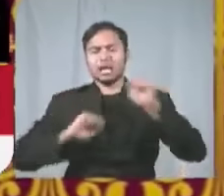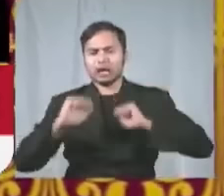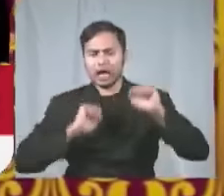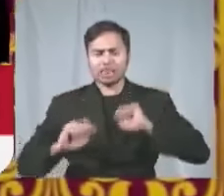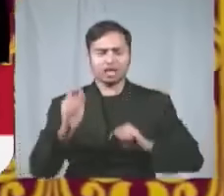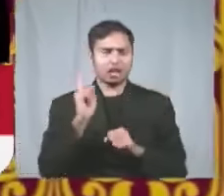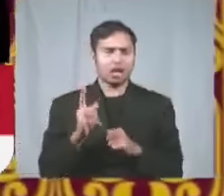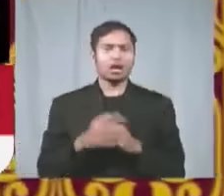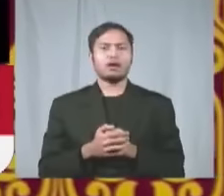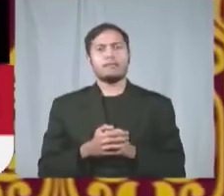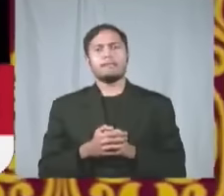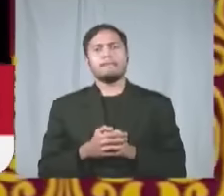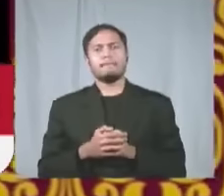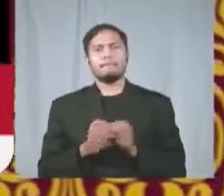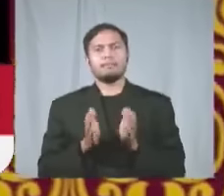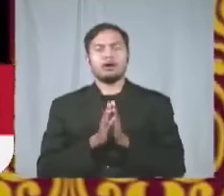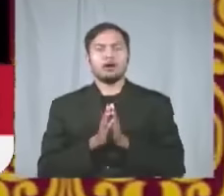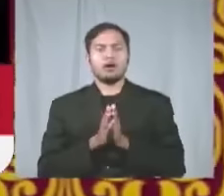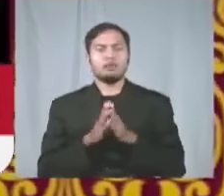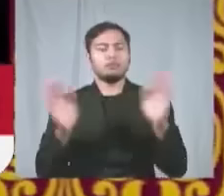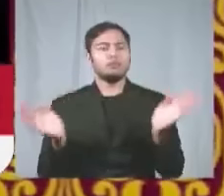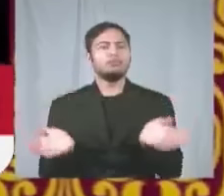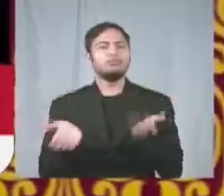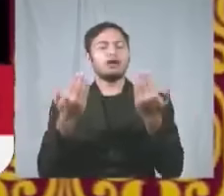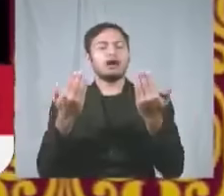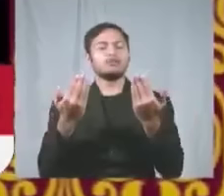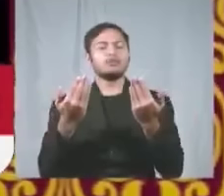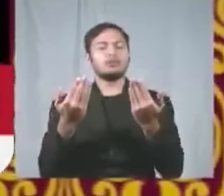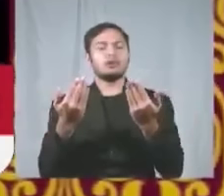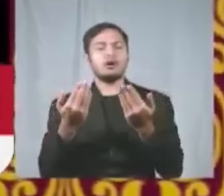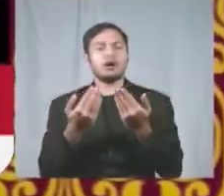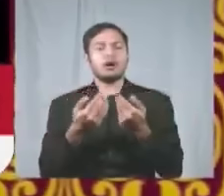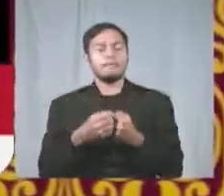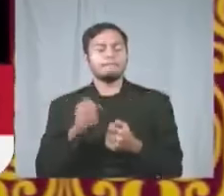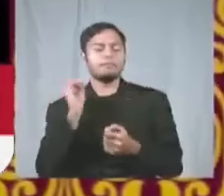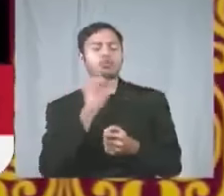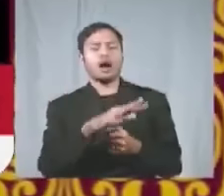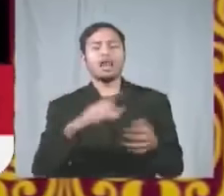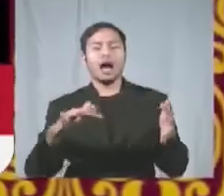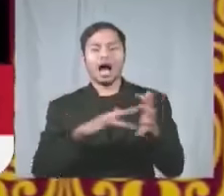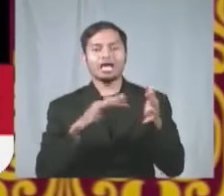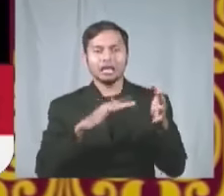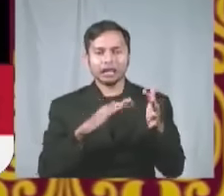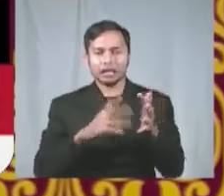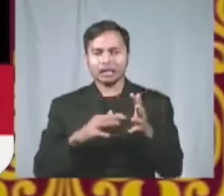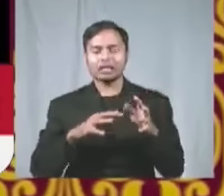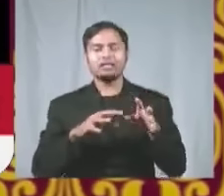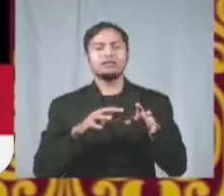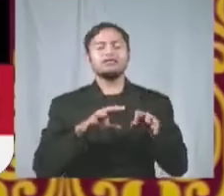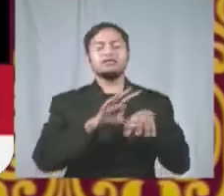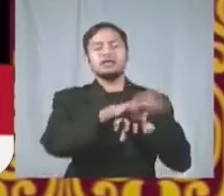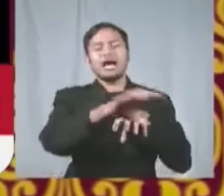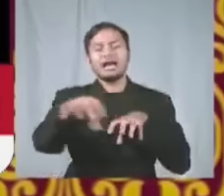dan akan membangun tempat pembuangan akhir sampah regional di mana ini